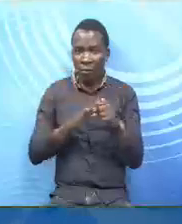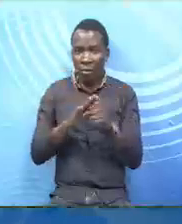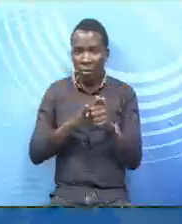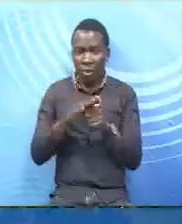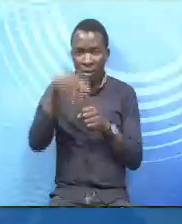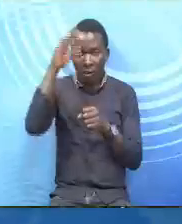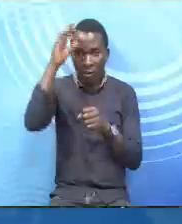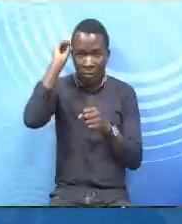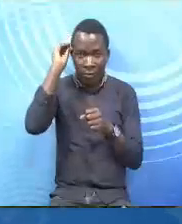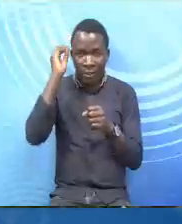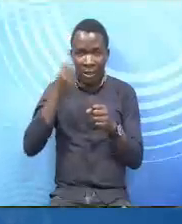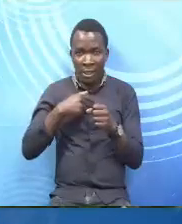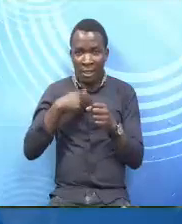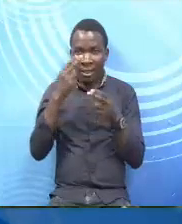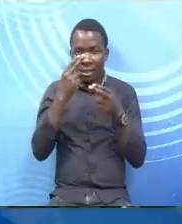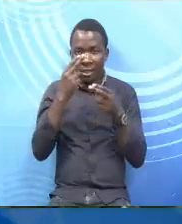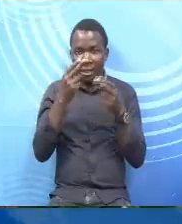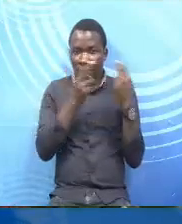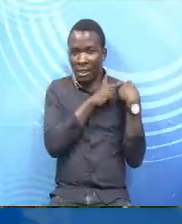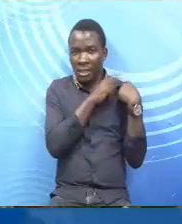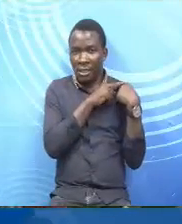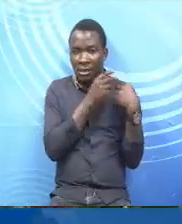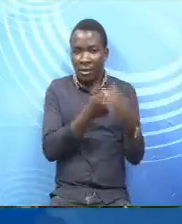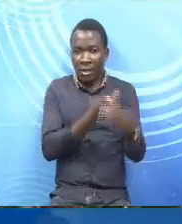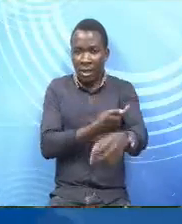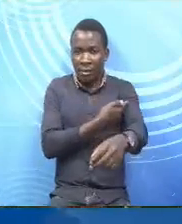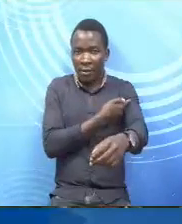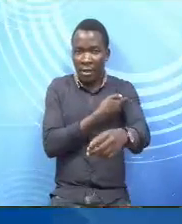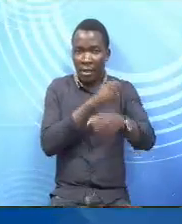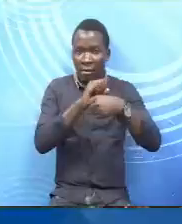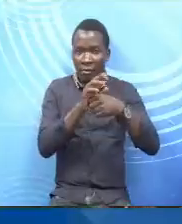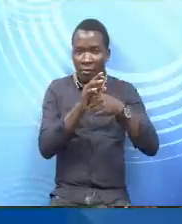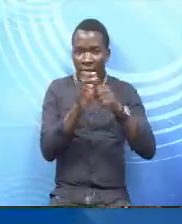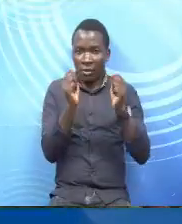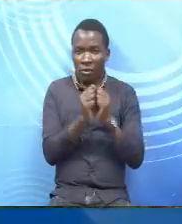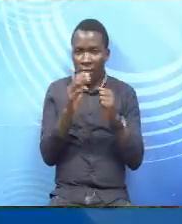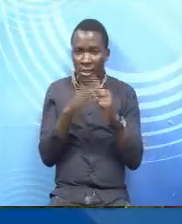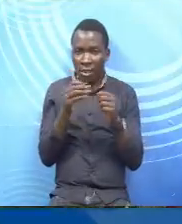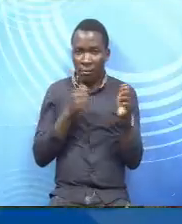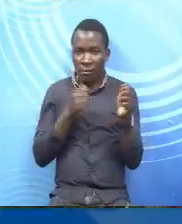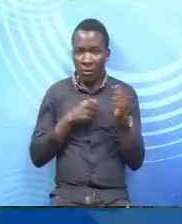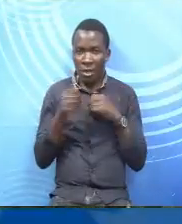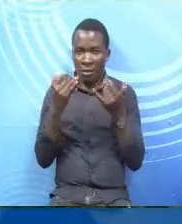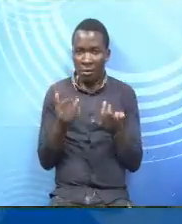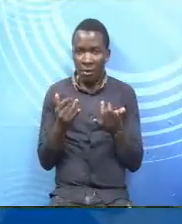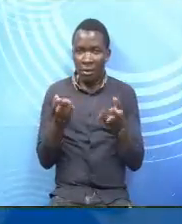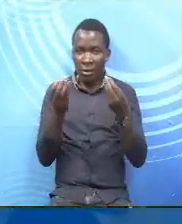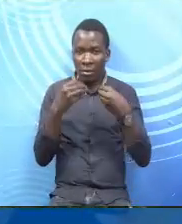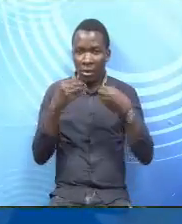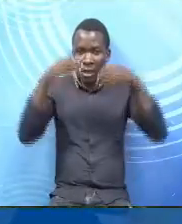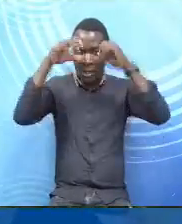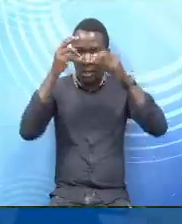Nkeshimana nkaba nshinzwe imivurire ya COVID-19 mu Rwanda. Uyu munsi tukaba twahawe igipimo